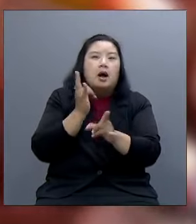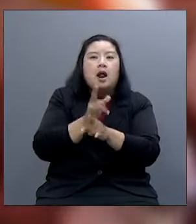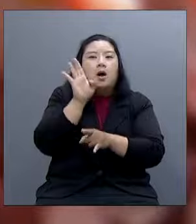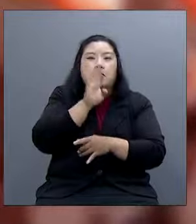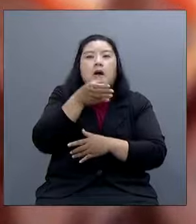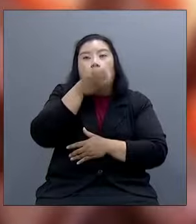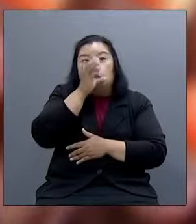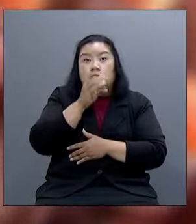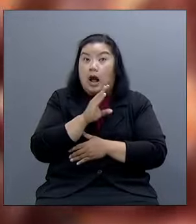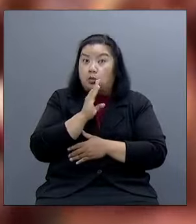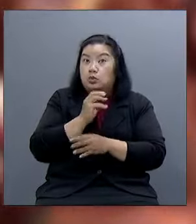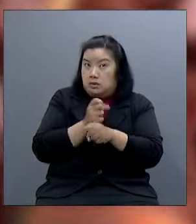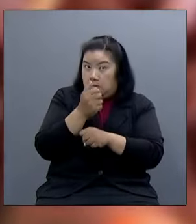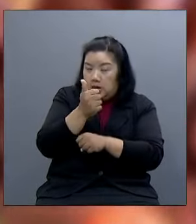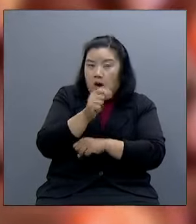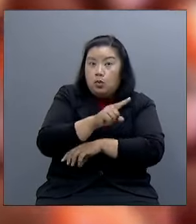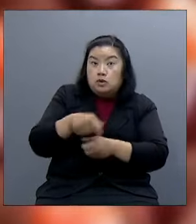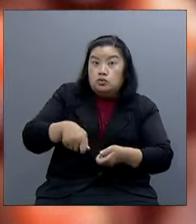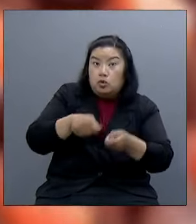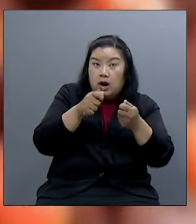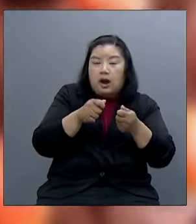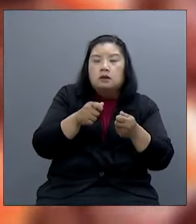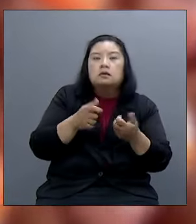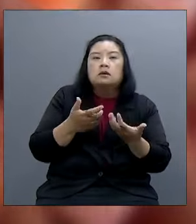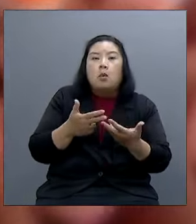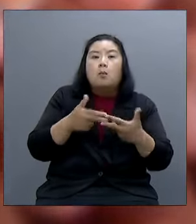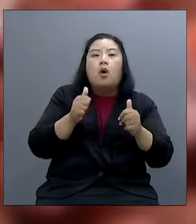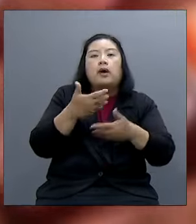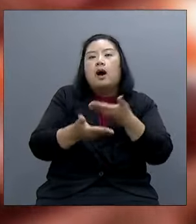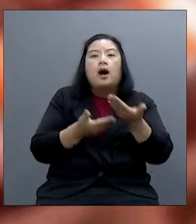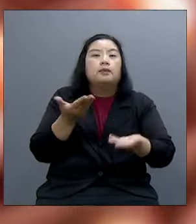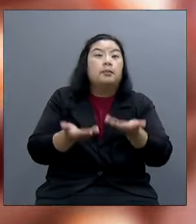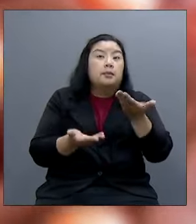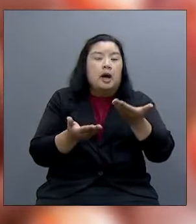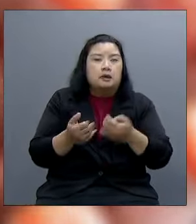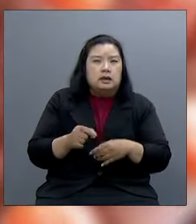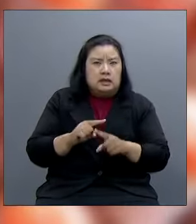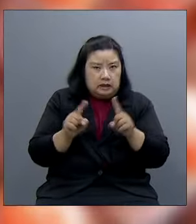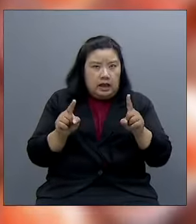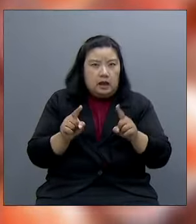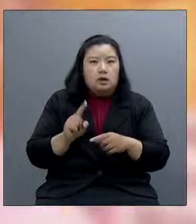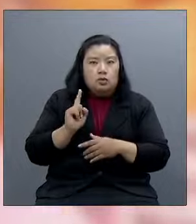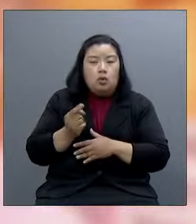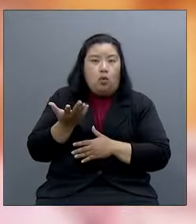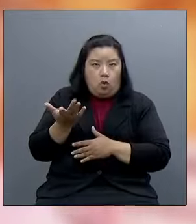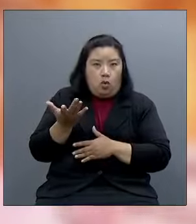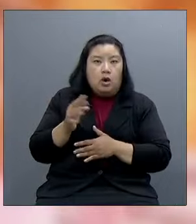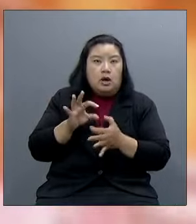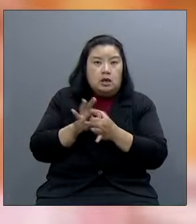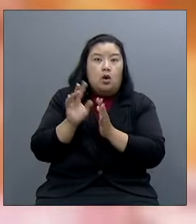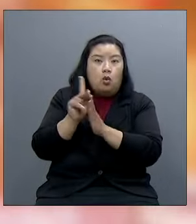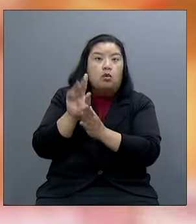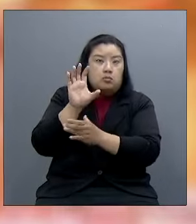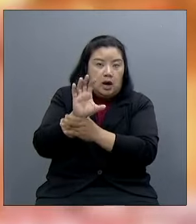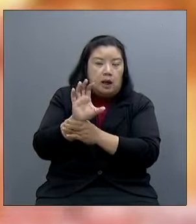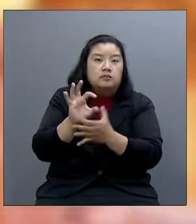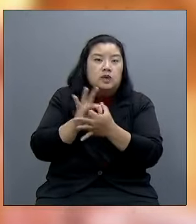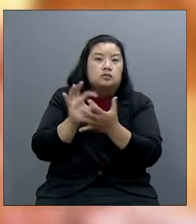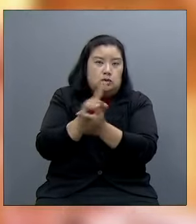ดำเนินการได้ช่วงสงกรานต์ปีนี้ก็จะดีนะคะอย่างไรก็ตามค่ะการปลดล็อกดังกล่าวต้องมาพร้อมกับมาตรการดูแลสังคมด้ว